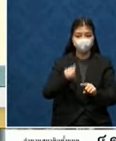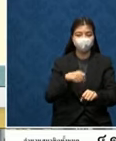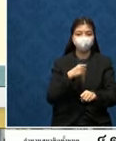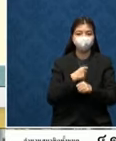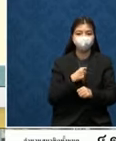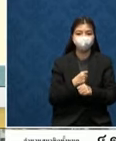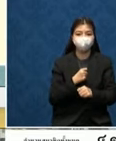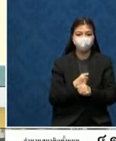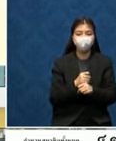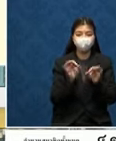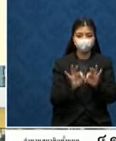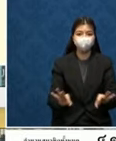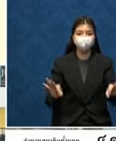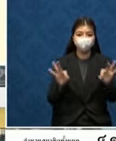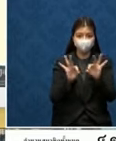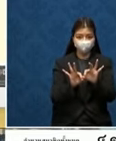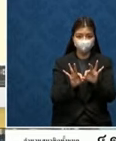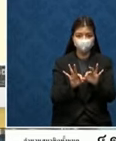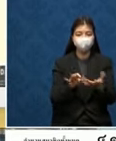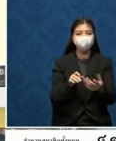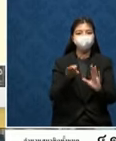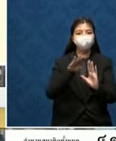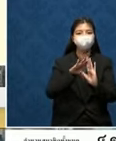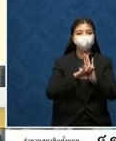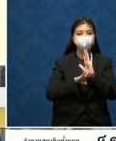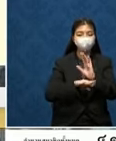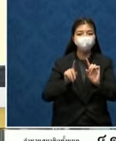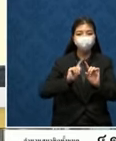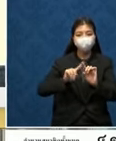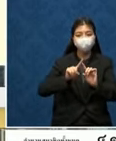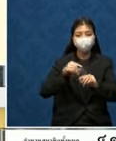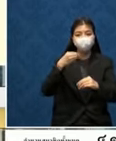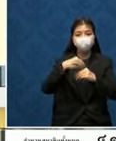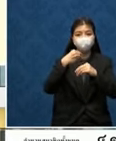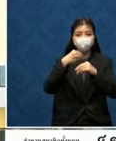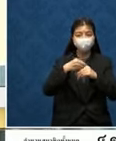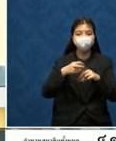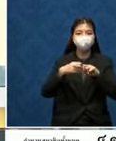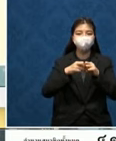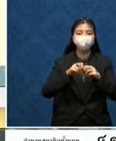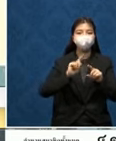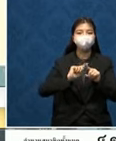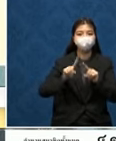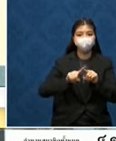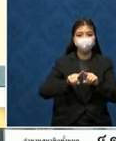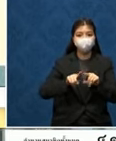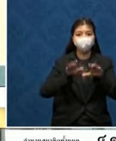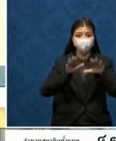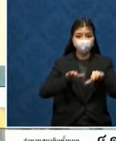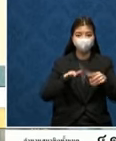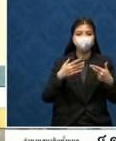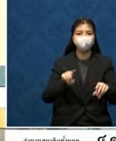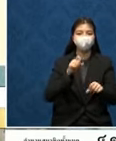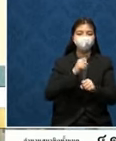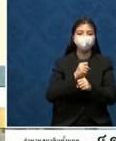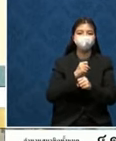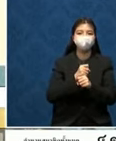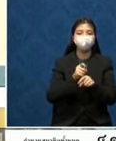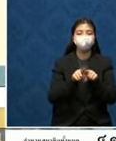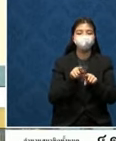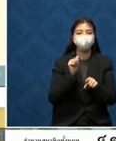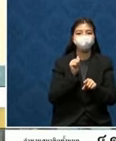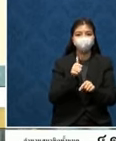ตรงนี้มันก็จำเป็นนะครับที่ต้องมีกลไกลงไปเพิ่มเติมในการแก้ปัญหาเมื่อมันยุติได้อะไรได้แล้วมันก็ถอนกำลังกลับมาก็เท่า